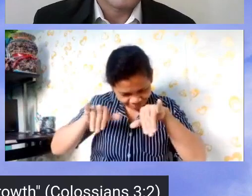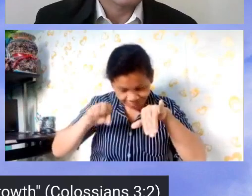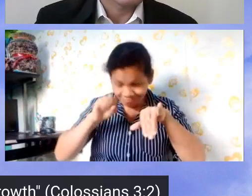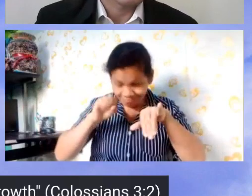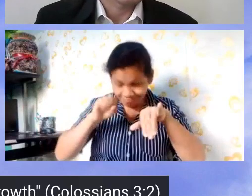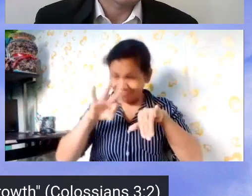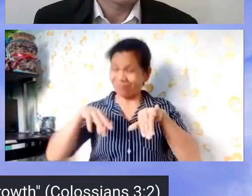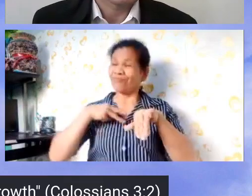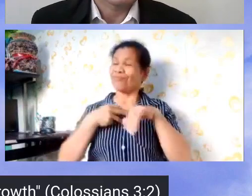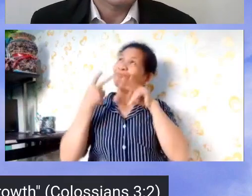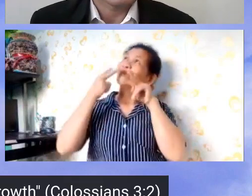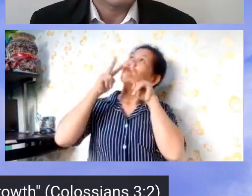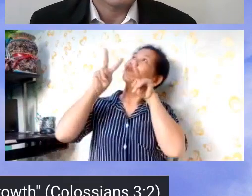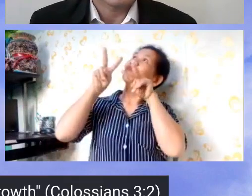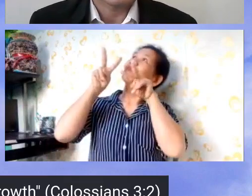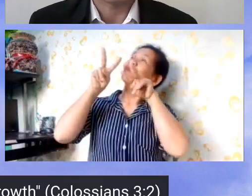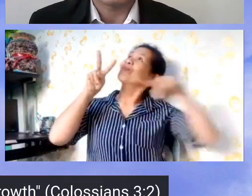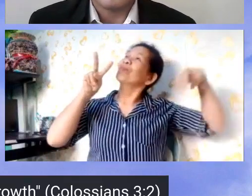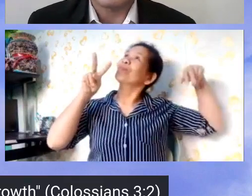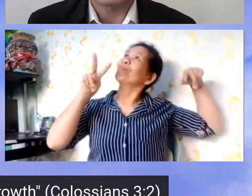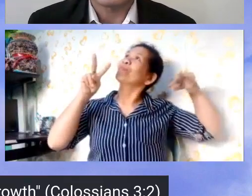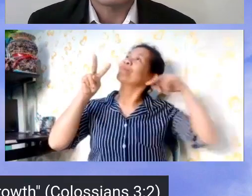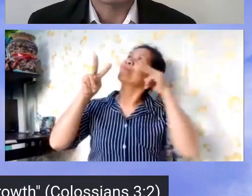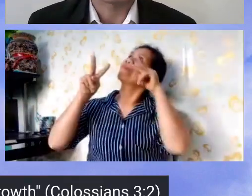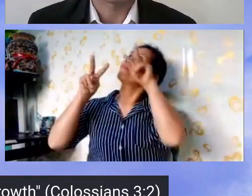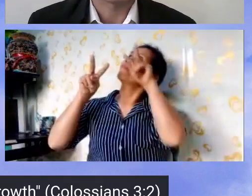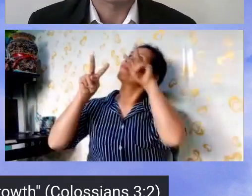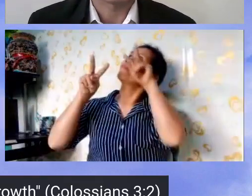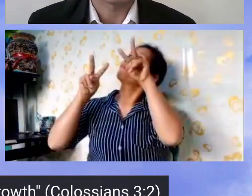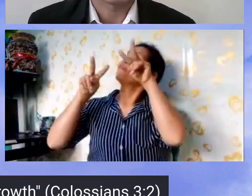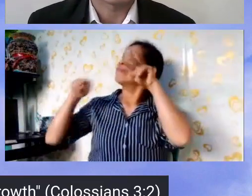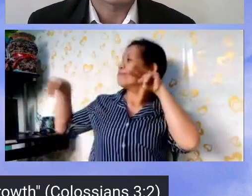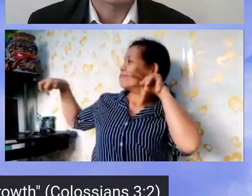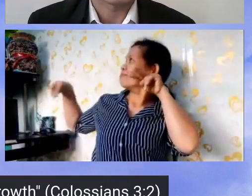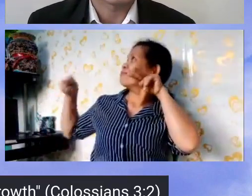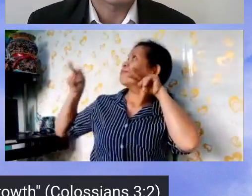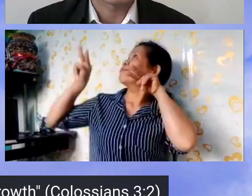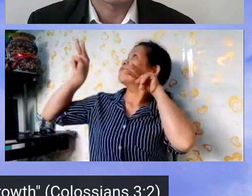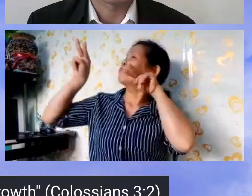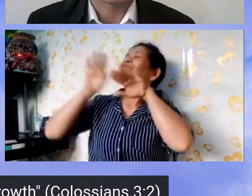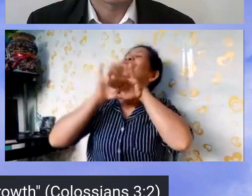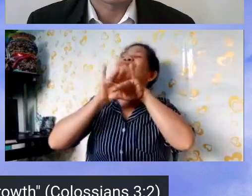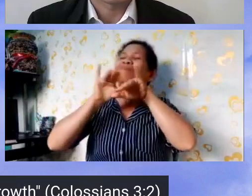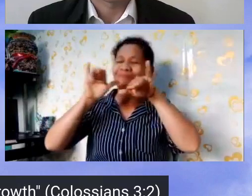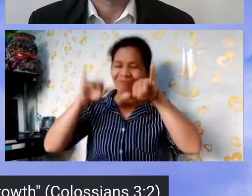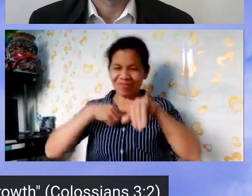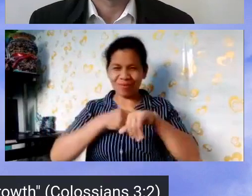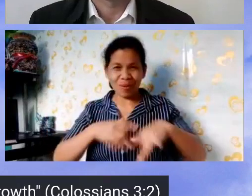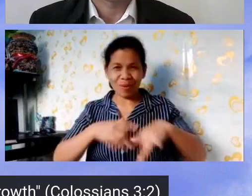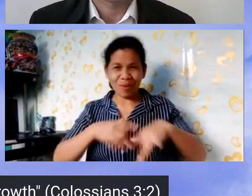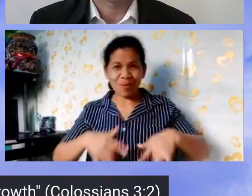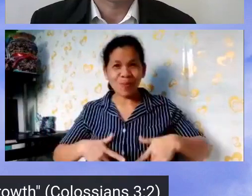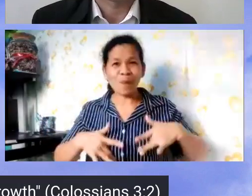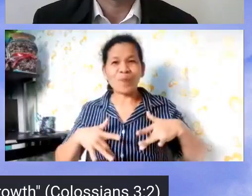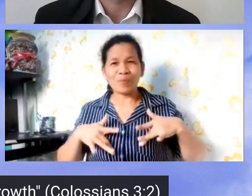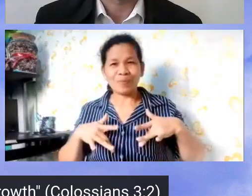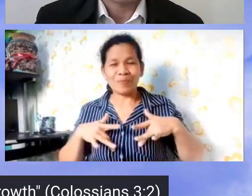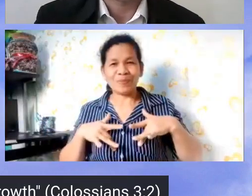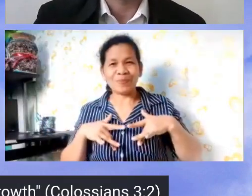sila'y tumitingala din. So, yung atin pong buhay, talagang napakalaki po